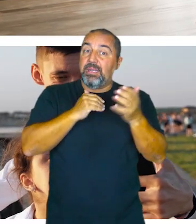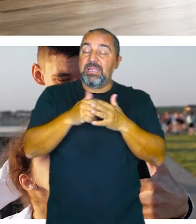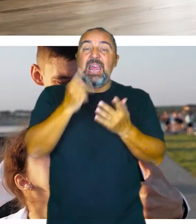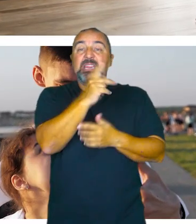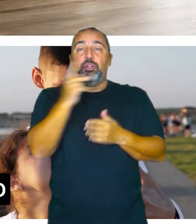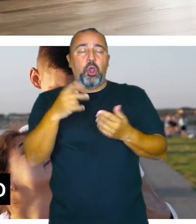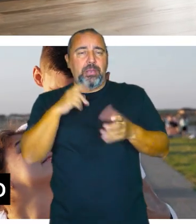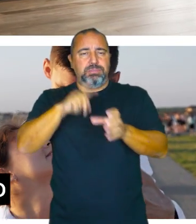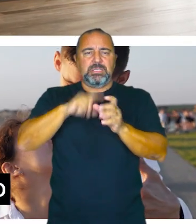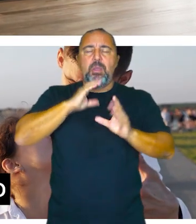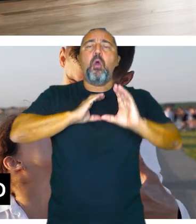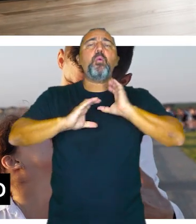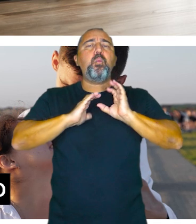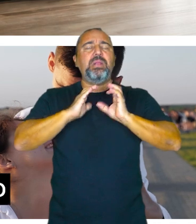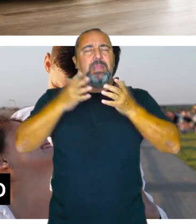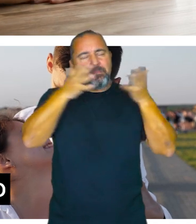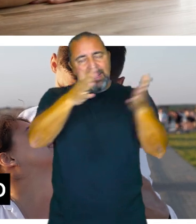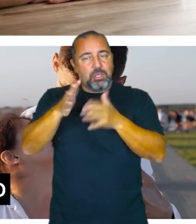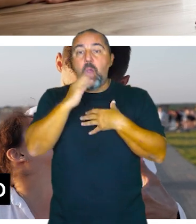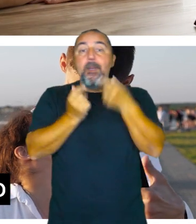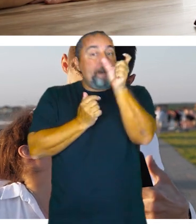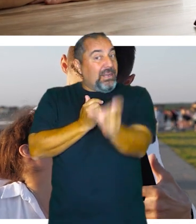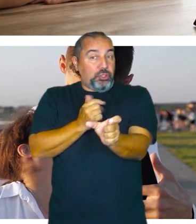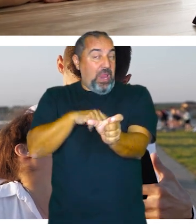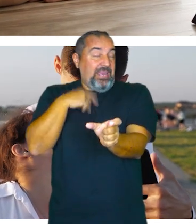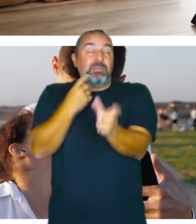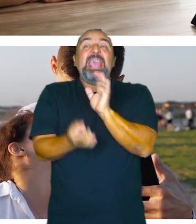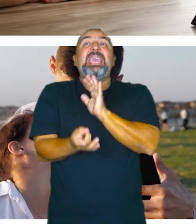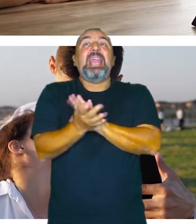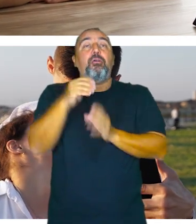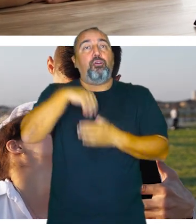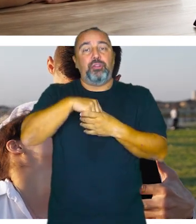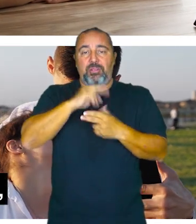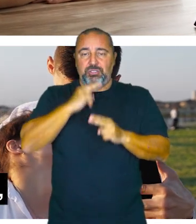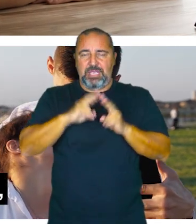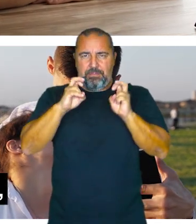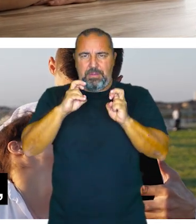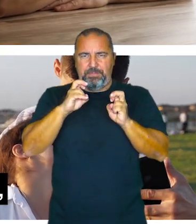tiktoker, community manager, eta, oro har, eduki sortzailea.